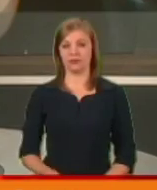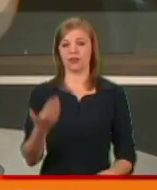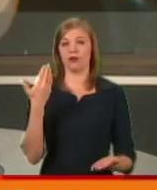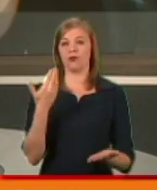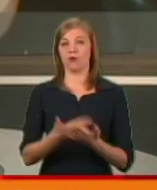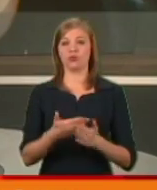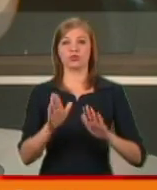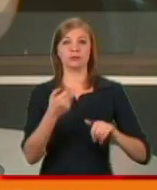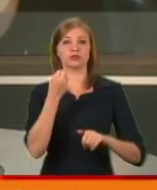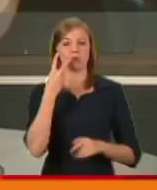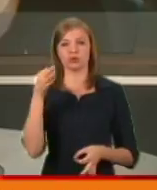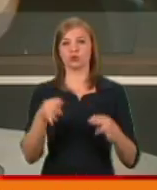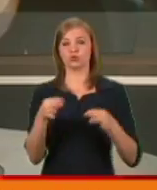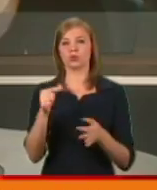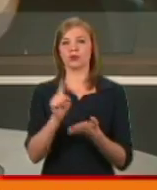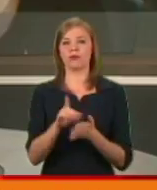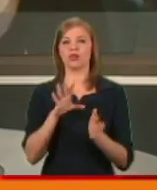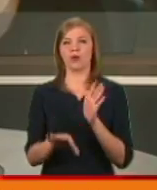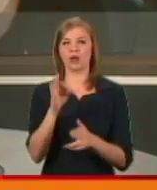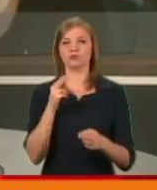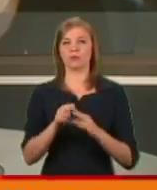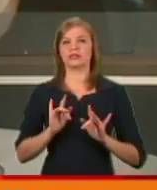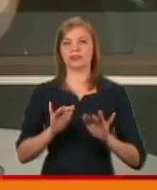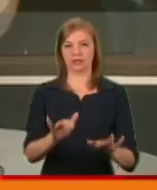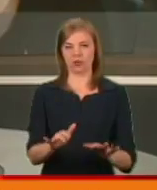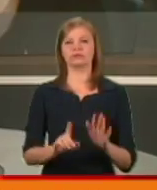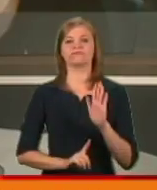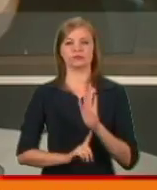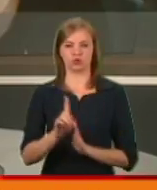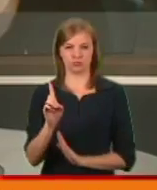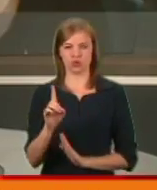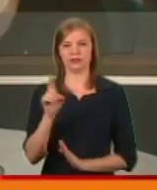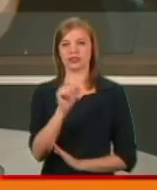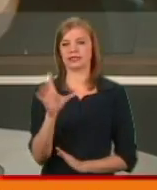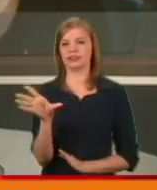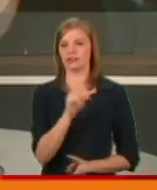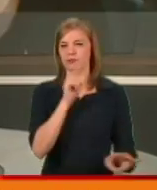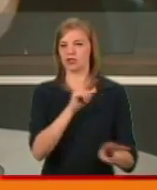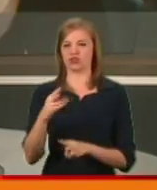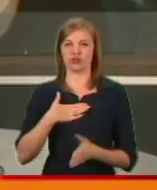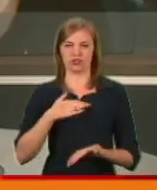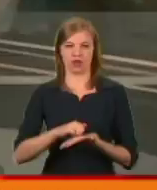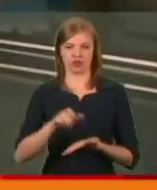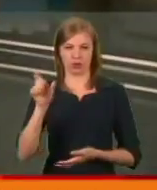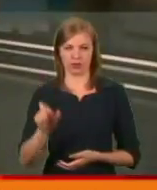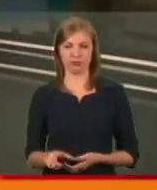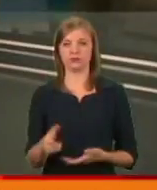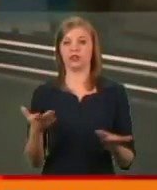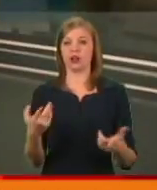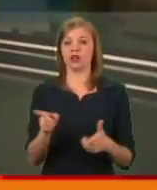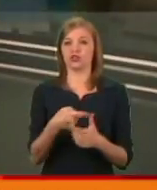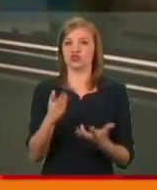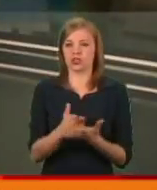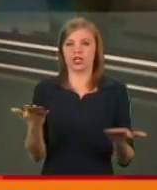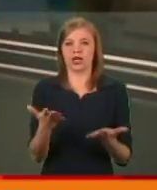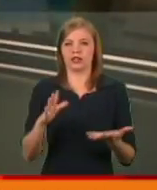Отже, по обіді суд, де мали обрати запобіжний захід Шабуніну, розпочався. За всім стежить Олена Лунькова. Олено, чи є